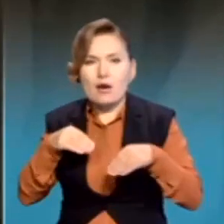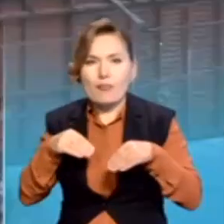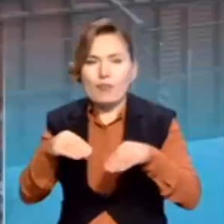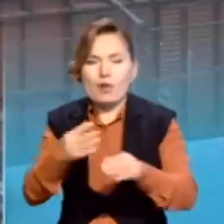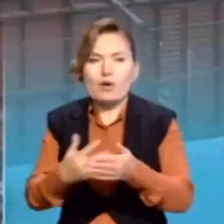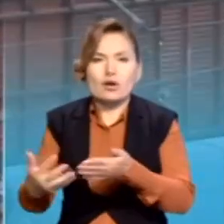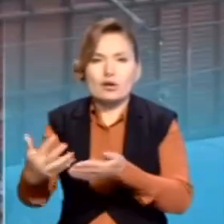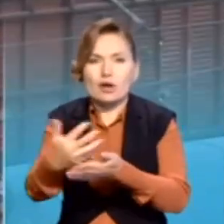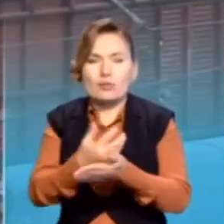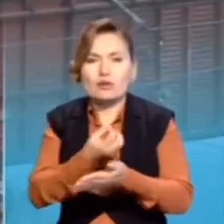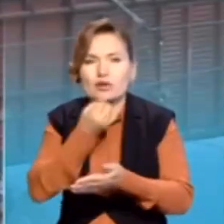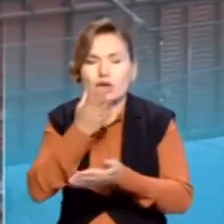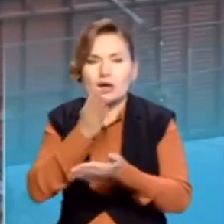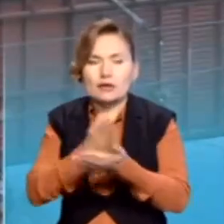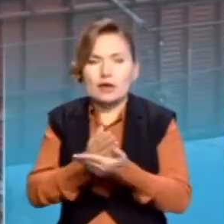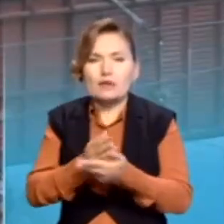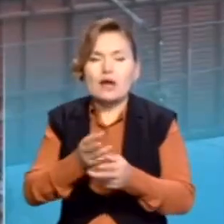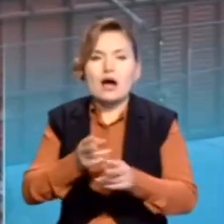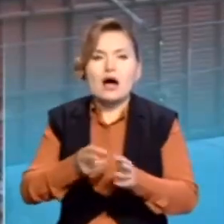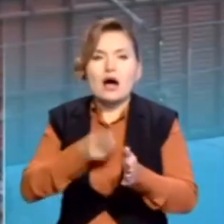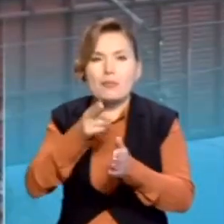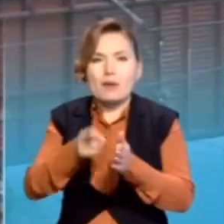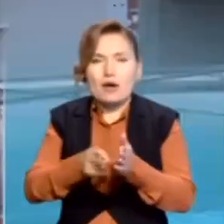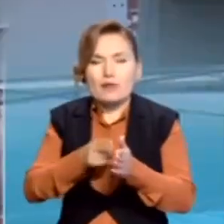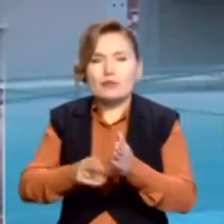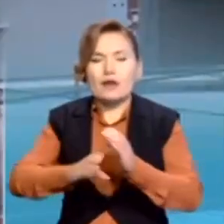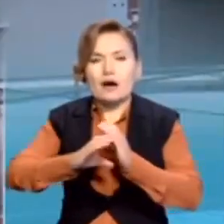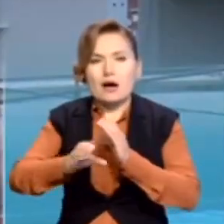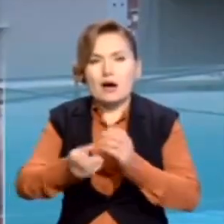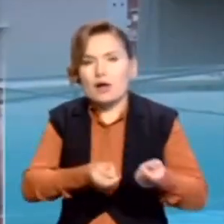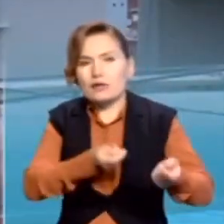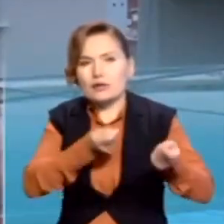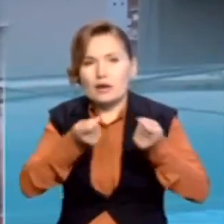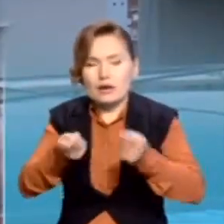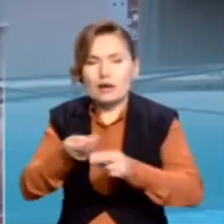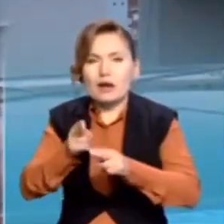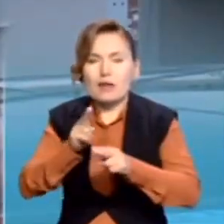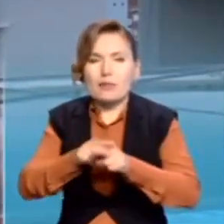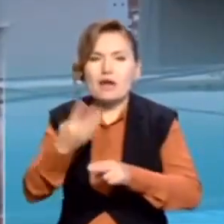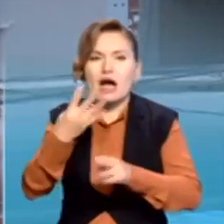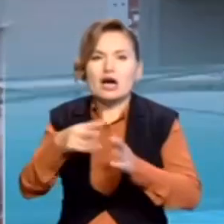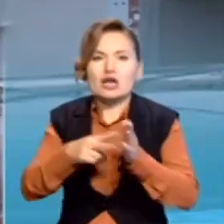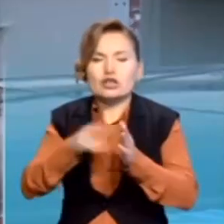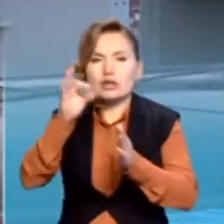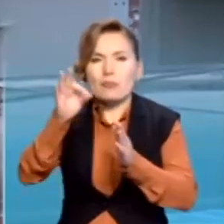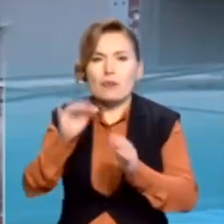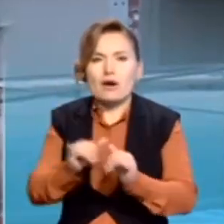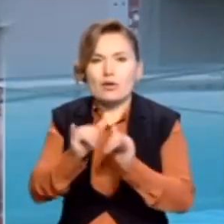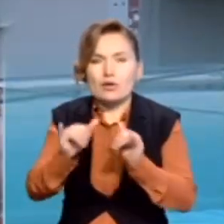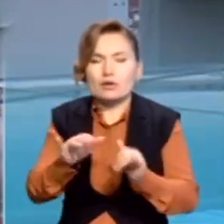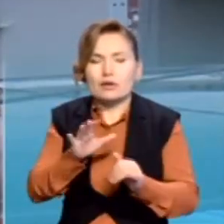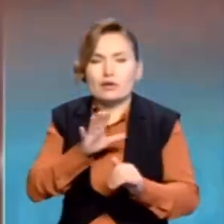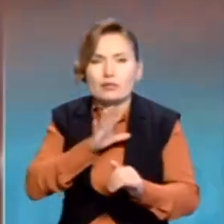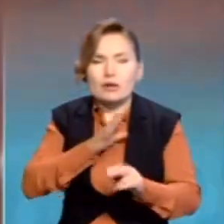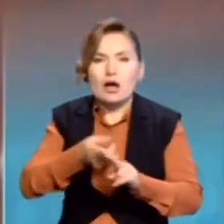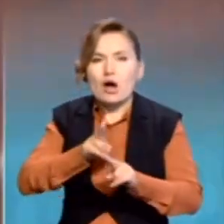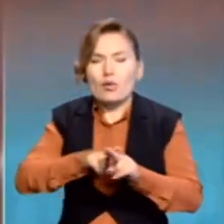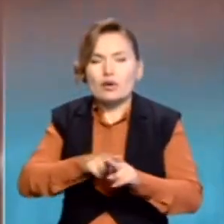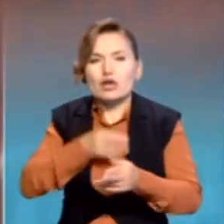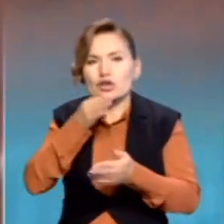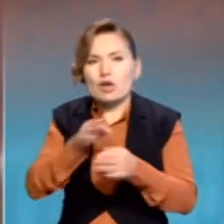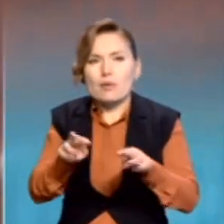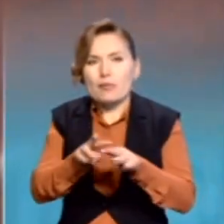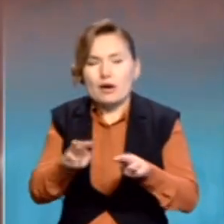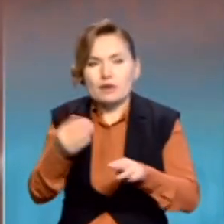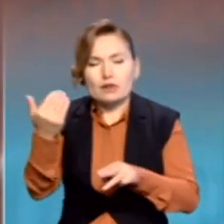деп болжануда. Әрі темір жол арқылы жеткізілген бидайдың өзі былтырға қарағанда 47%-ға өскен. Сондықтан жауапты министрлік